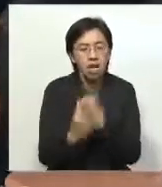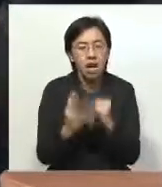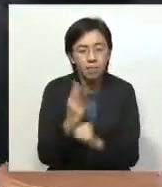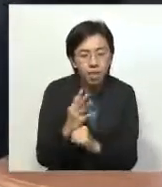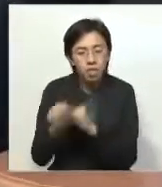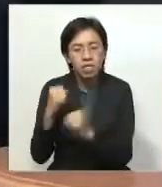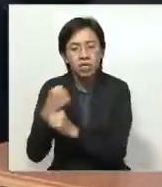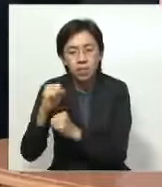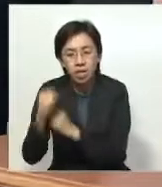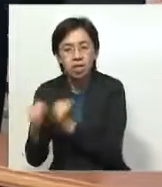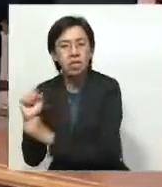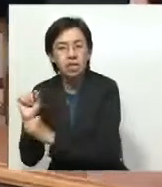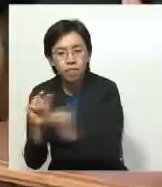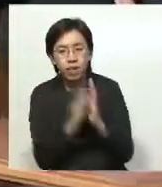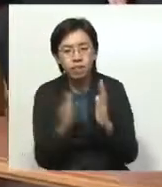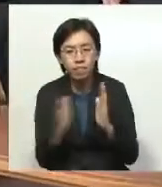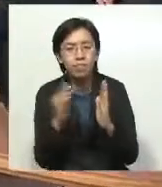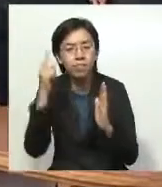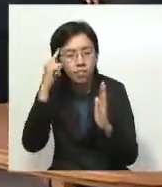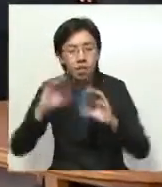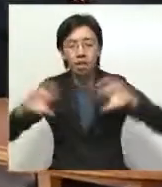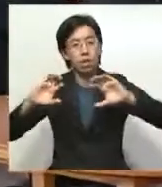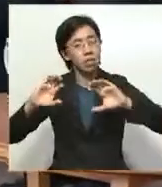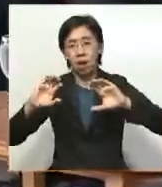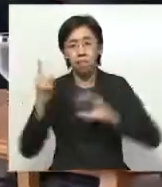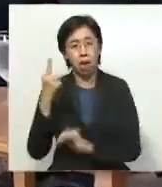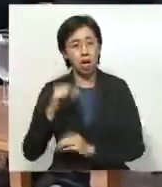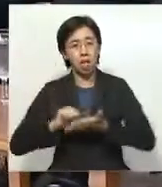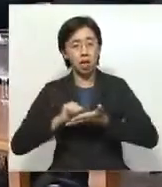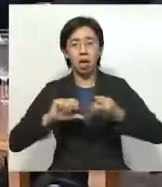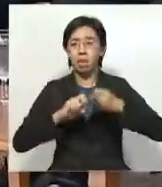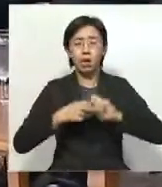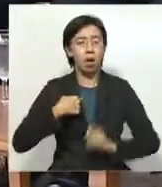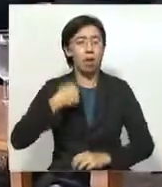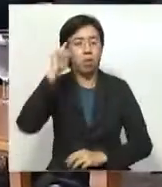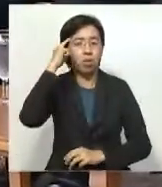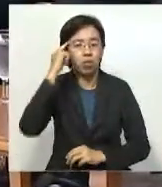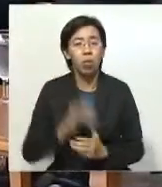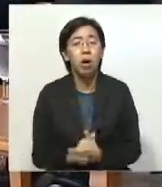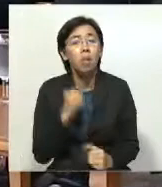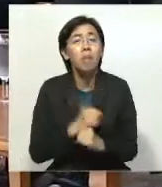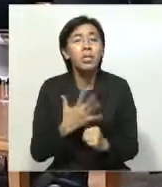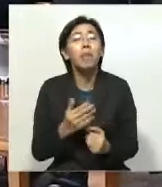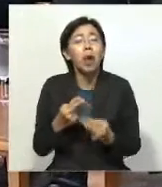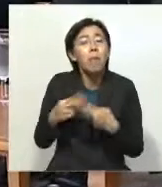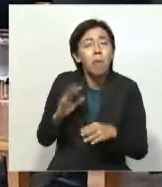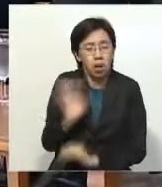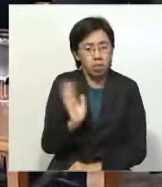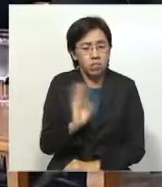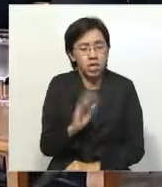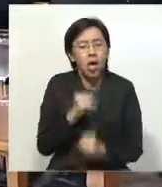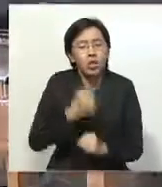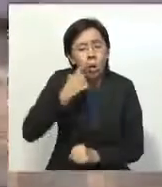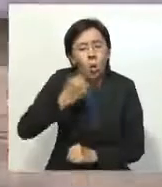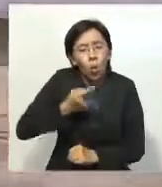ทั้งนี้สุดแล้วแต่ว่ารัฐบาลต่อไปเนี่ยเขาจะมาปรับแก้ไขอะไรได้บ้างแต่ไม่ใช่ไม่ทำเลยนะทำแบบเดิมๆมา